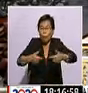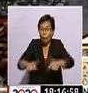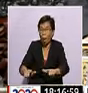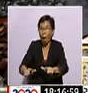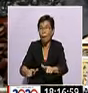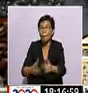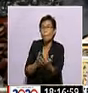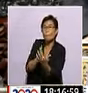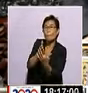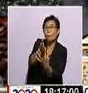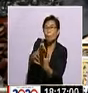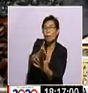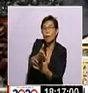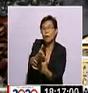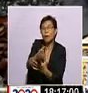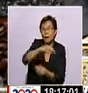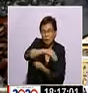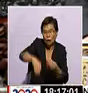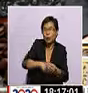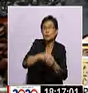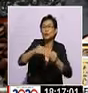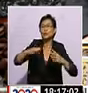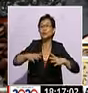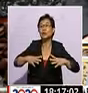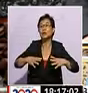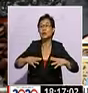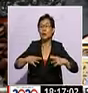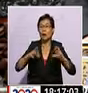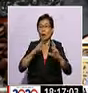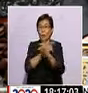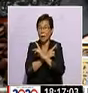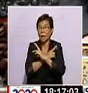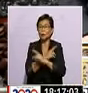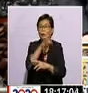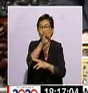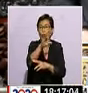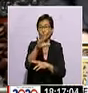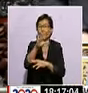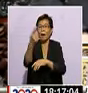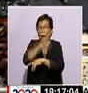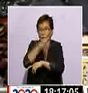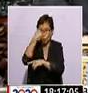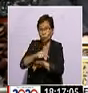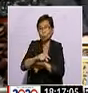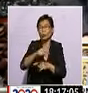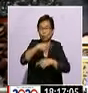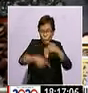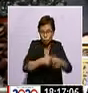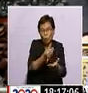membenarkan penembusan awal gantian cuti rehat sebanyak 75 hari untuk ganjaran wang tunai.